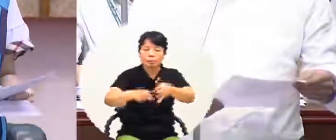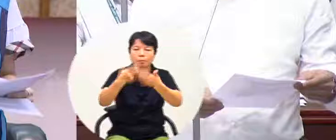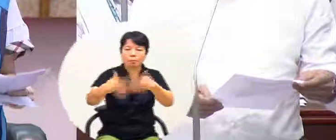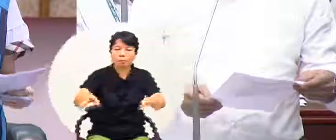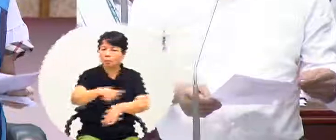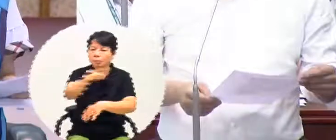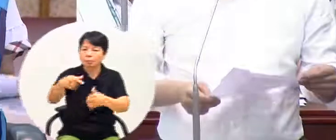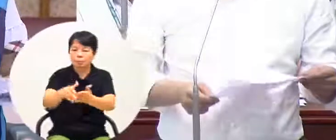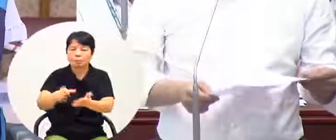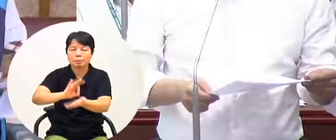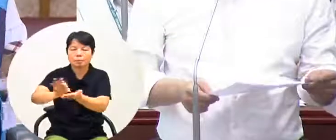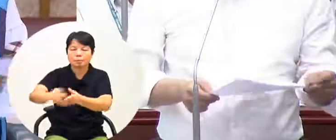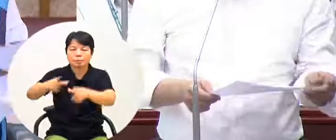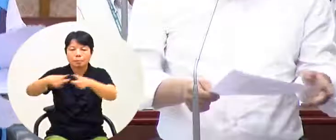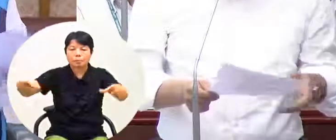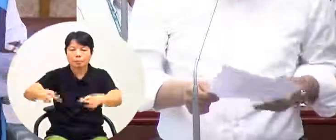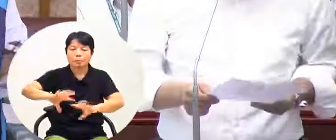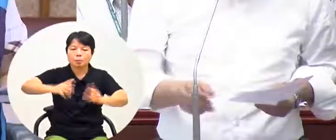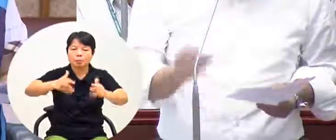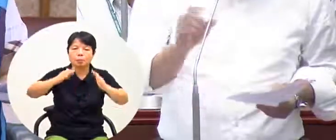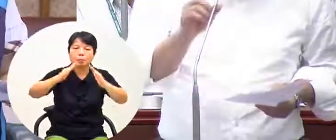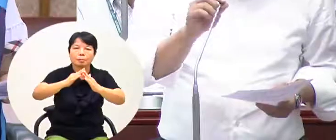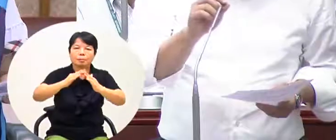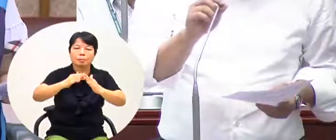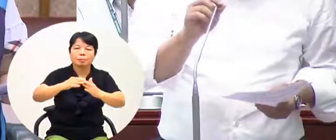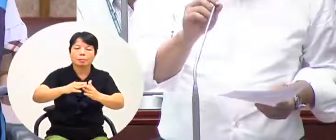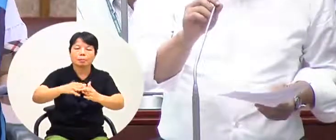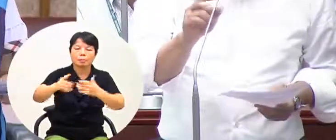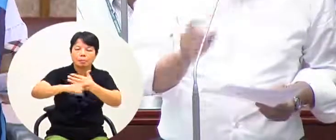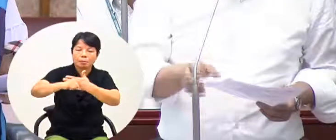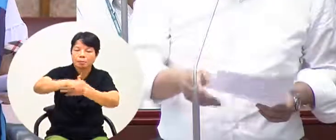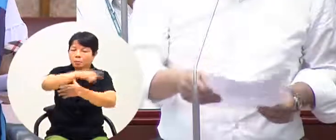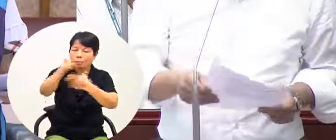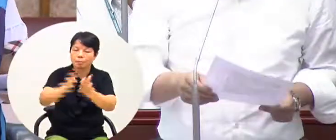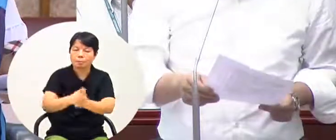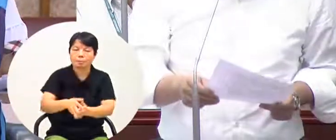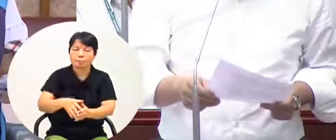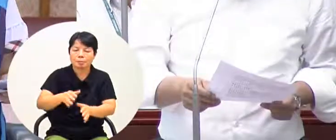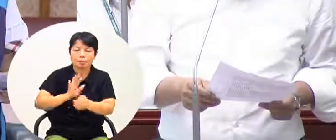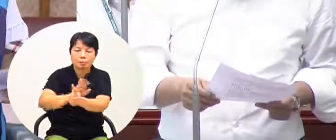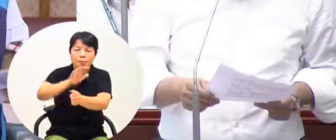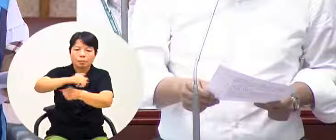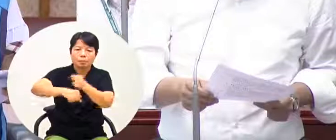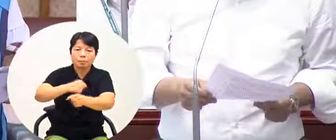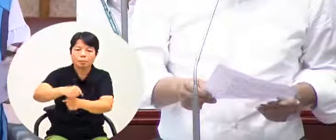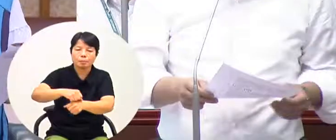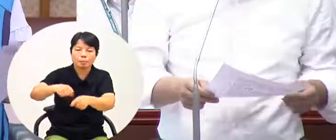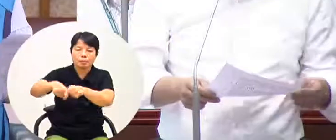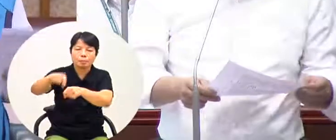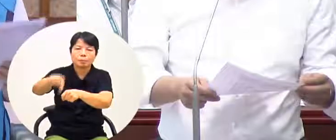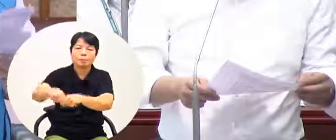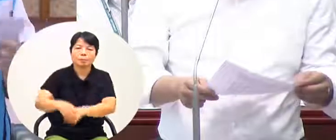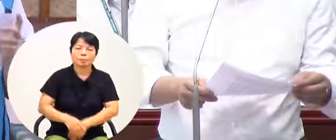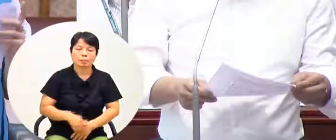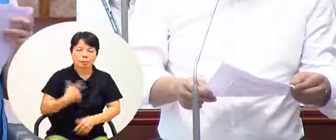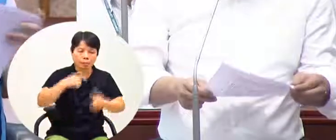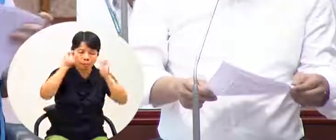级的政策在推动这些事情。那但是我想，就市府来讲，我们事实上市府